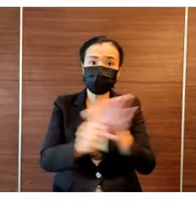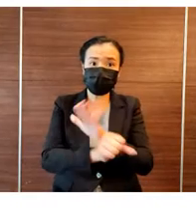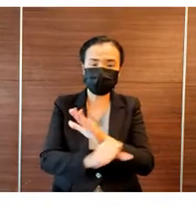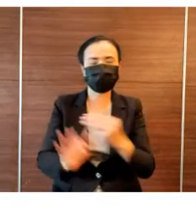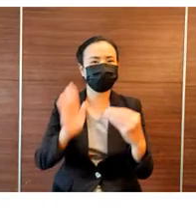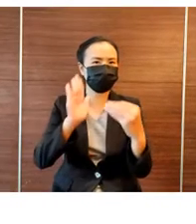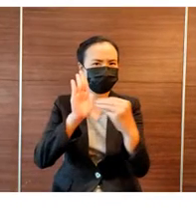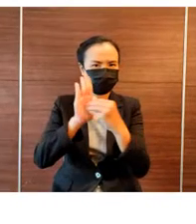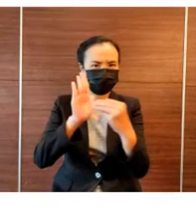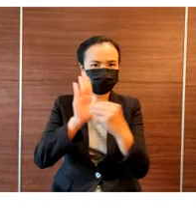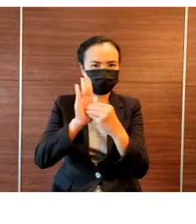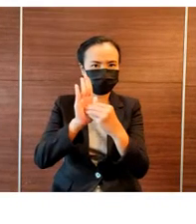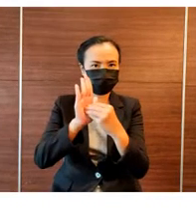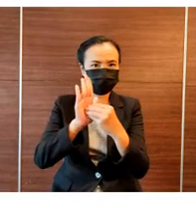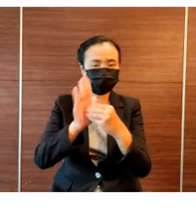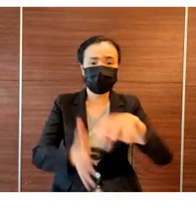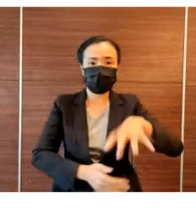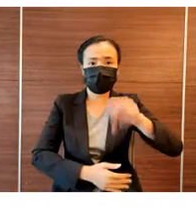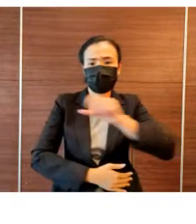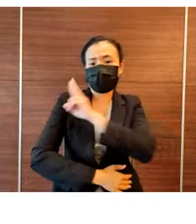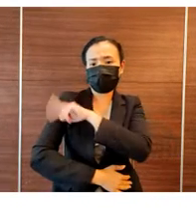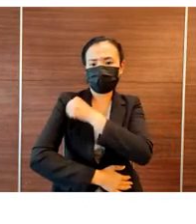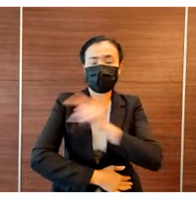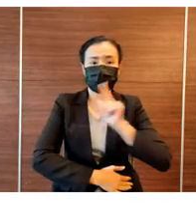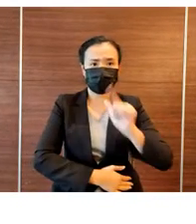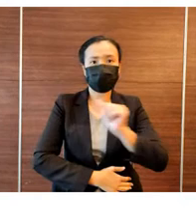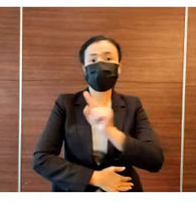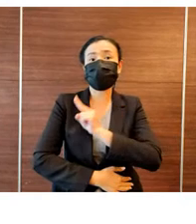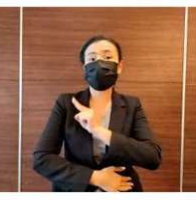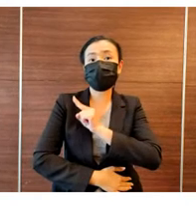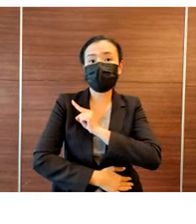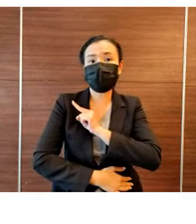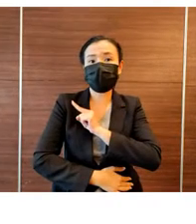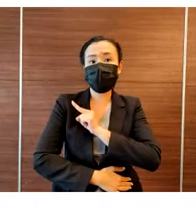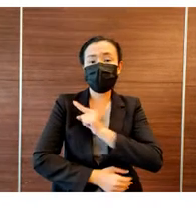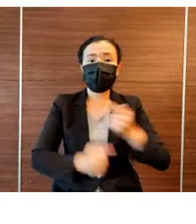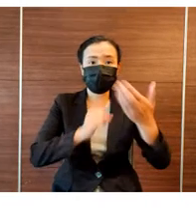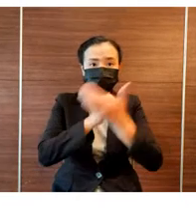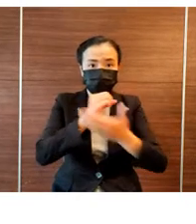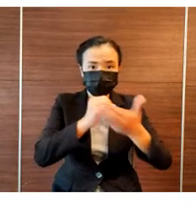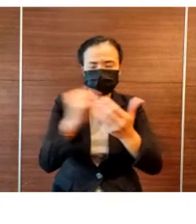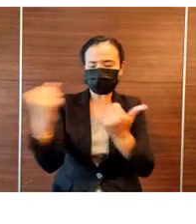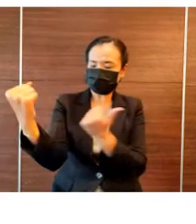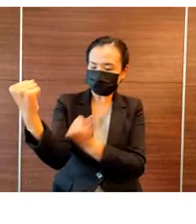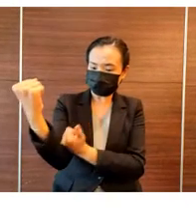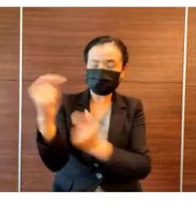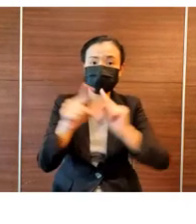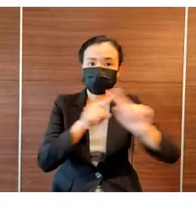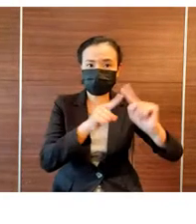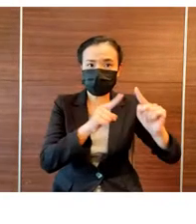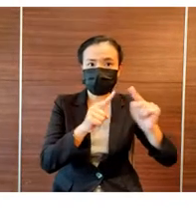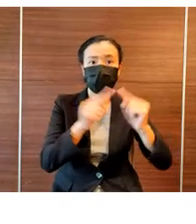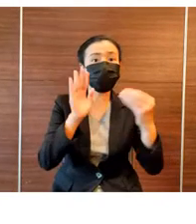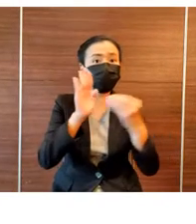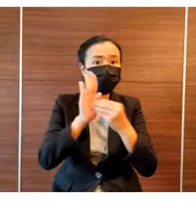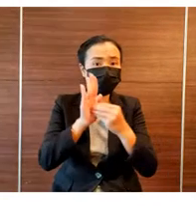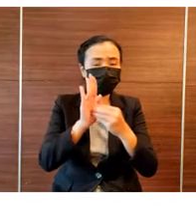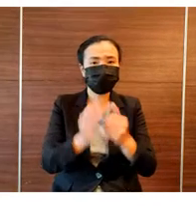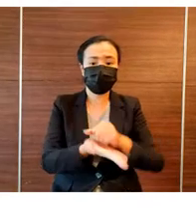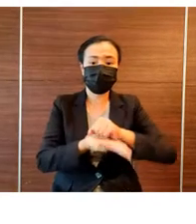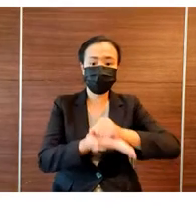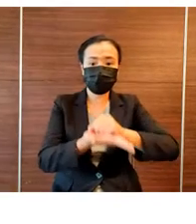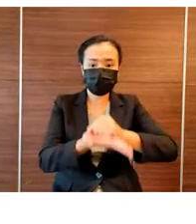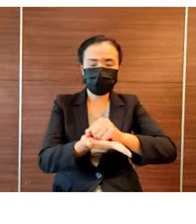ที่กรุงเทพมหานครเนี่ยสำนักอนามัยเป็นหน่วยงานหลักเลยในการดูแลผู้ใช้ยาเสพติดของพื้นที่กรุงเทพมหานครนะครับเพราะว่าของเรามีบริ